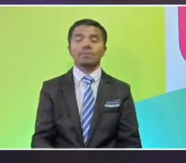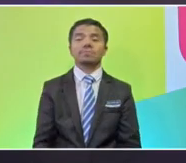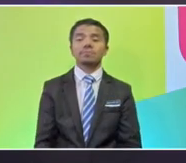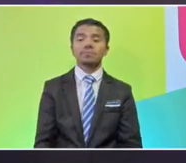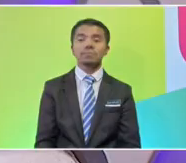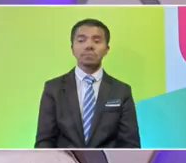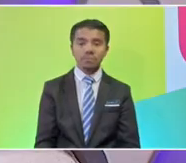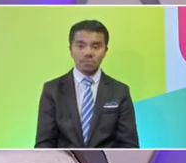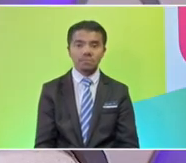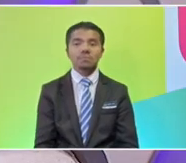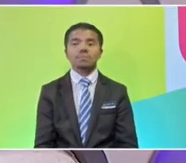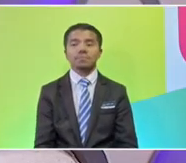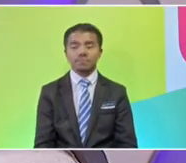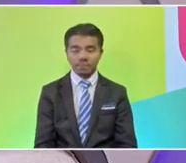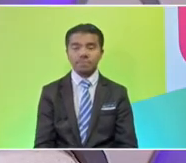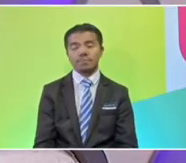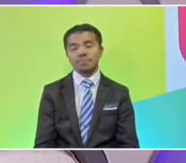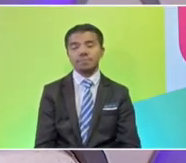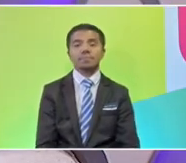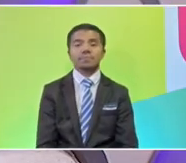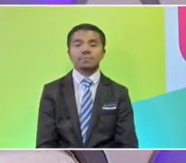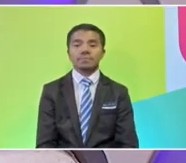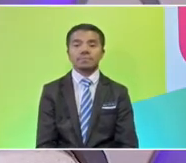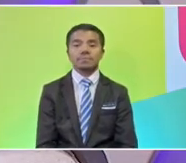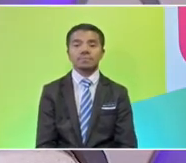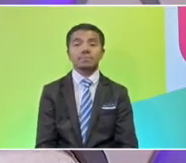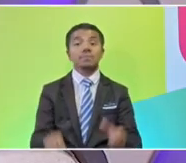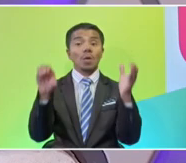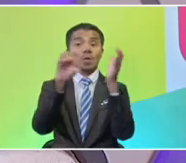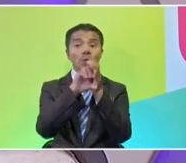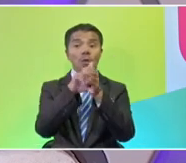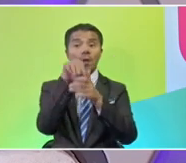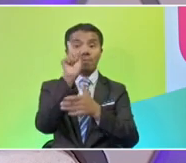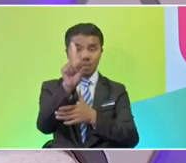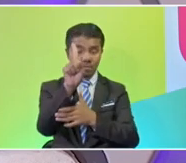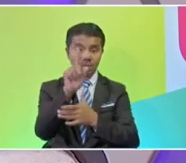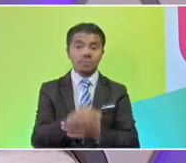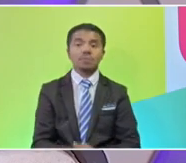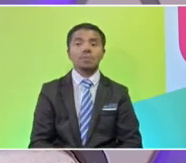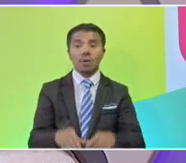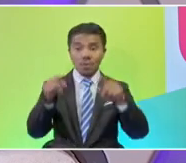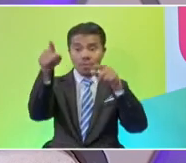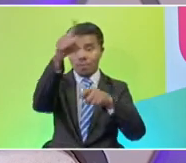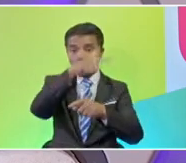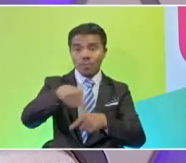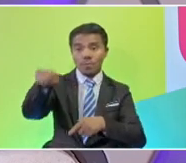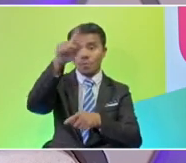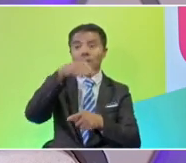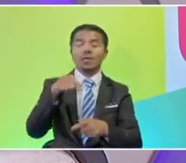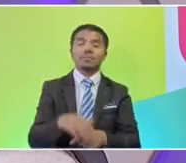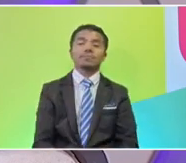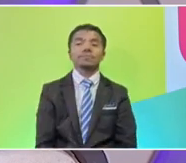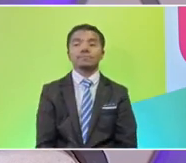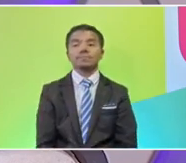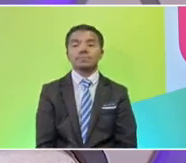yang sedia ada di persekitaran kita Oke sebagai contoh yang pertama Oke bulat bulat bulat